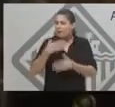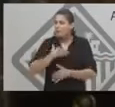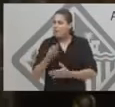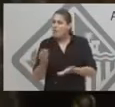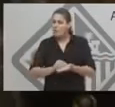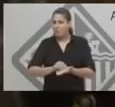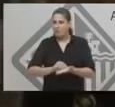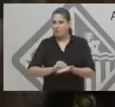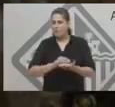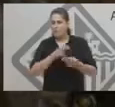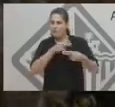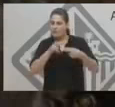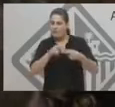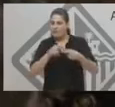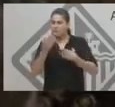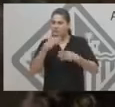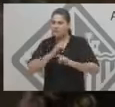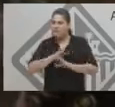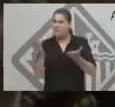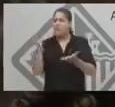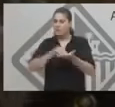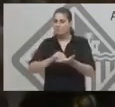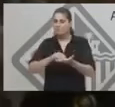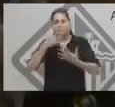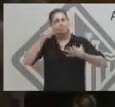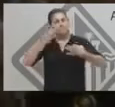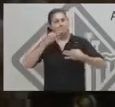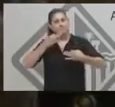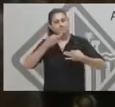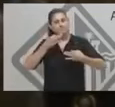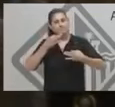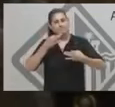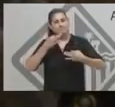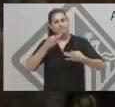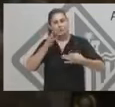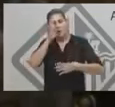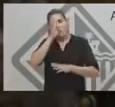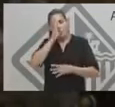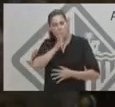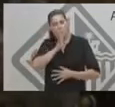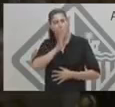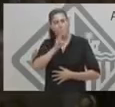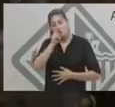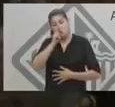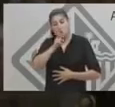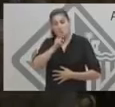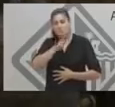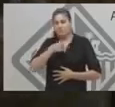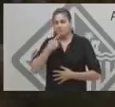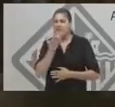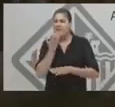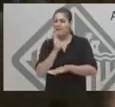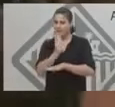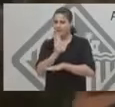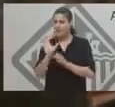a tornar que la política xerrés clar, i la veritat és que jo crec que en aquests 4 anys i quan acabi la legislatura haurem de donar un exemple de com